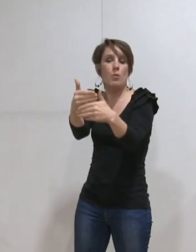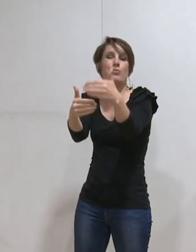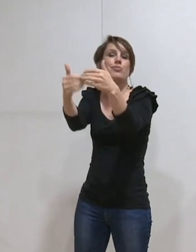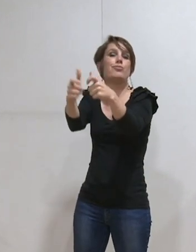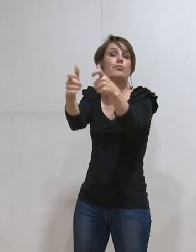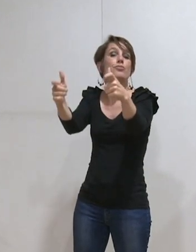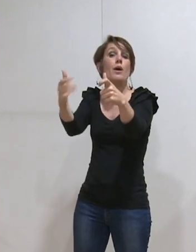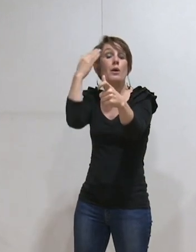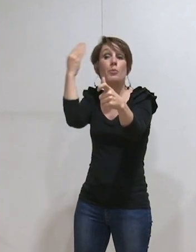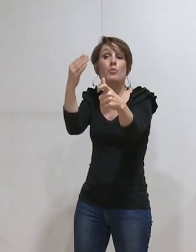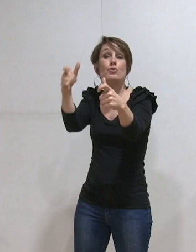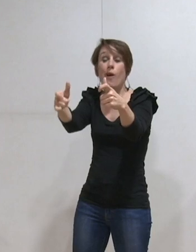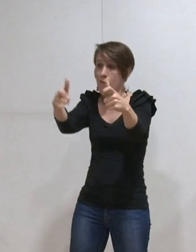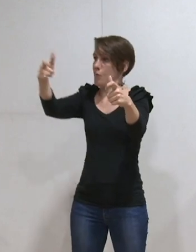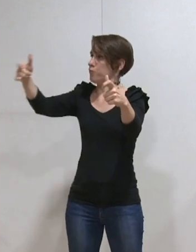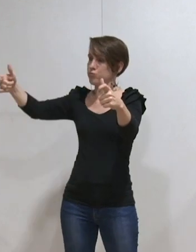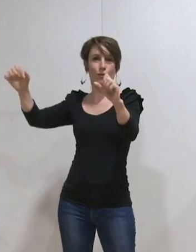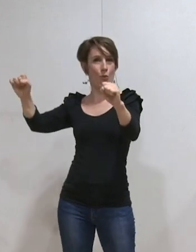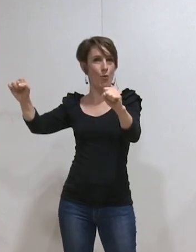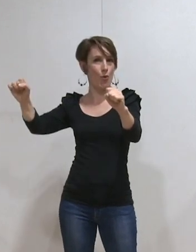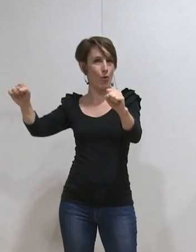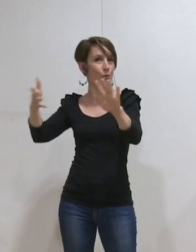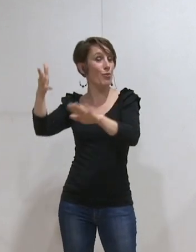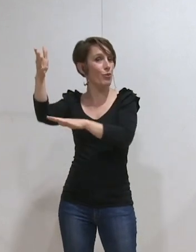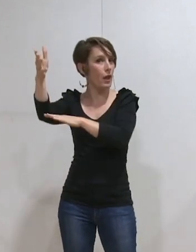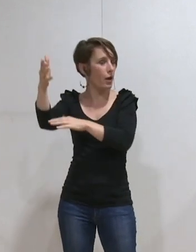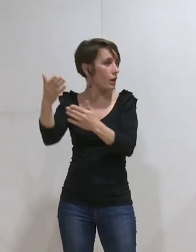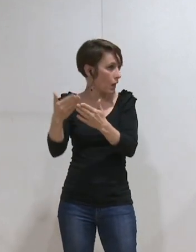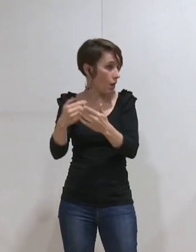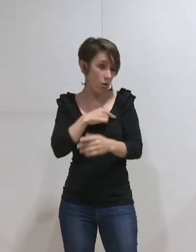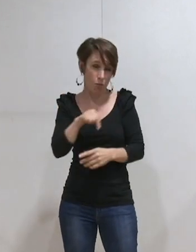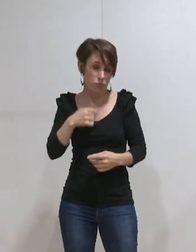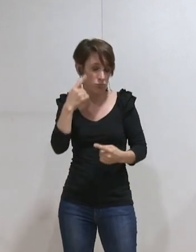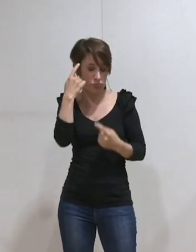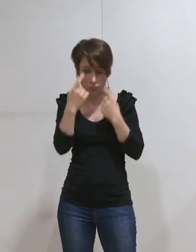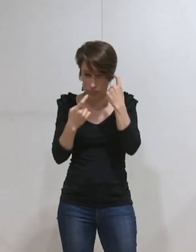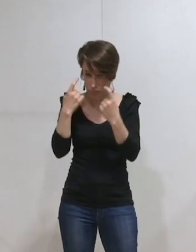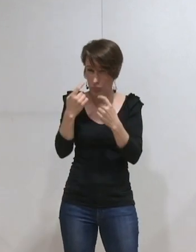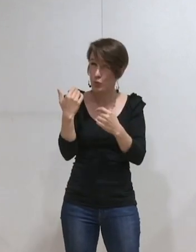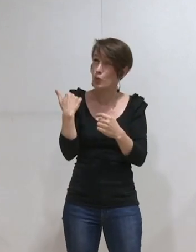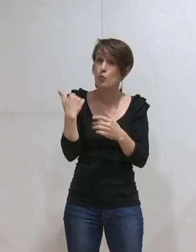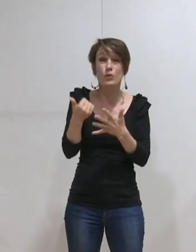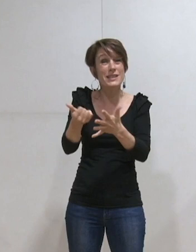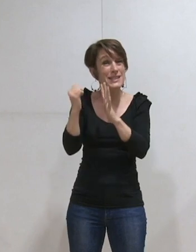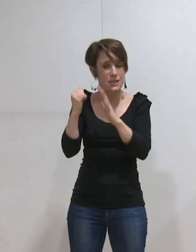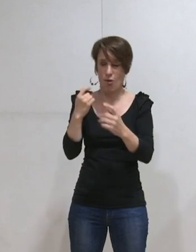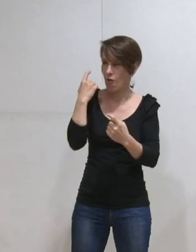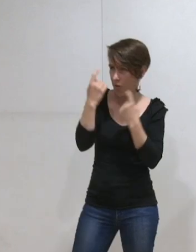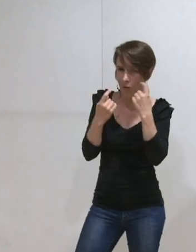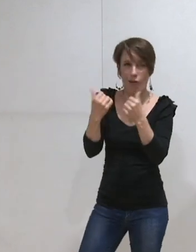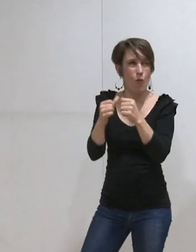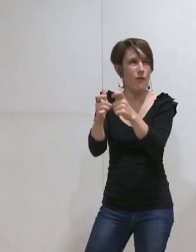moment venu et cette question elle est sur la table depuis 6 ans maintenant